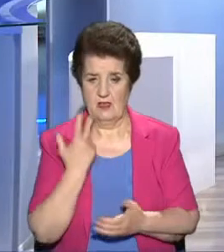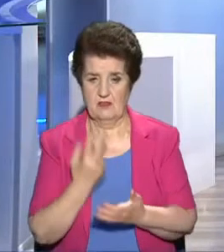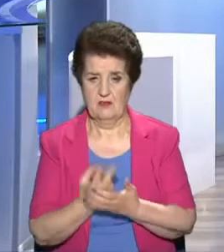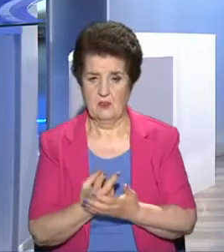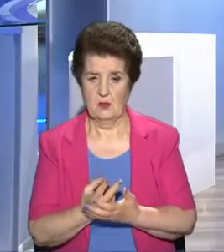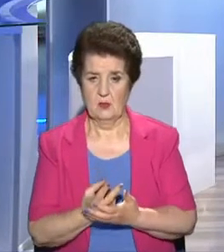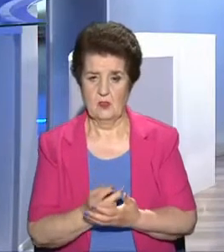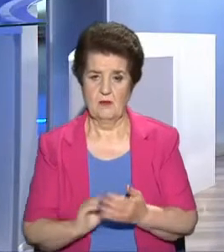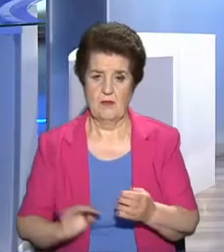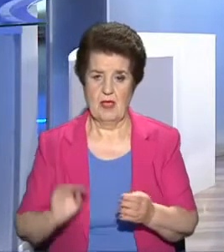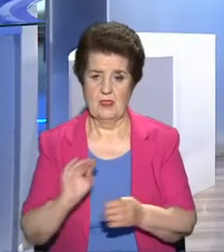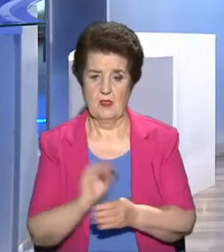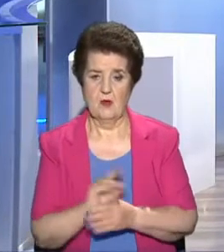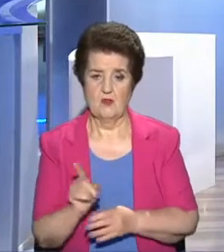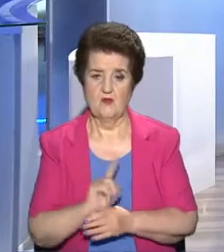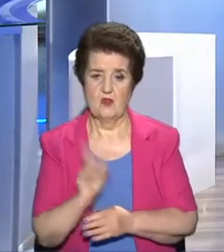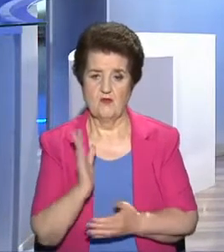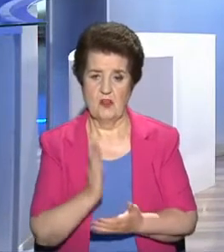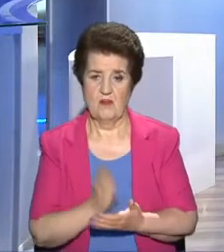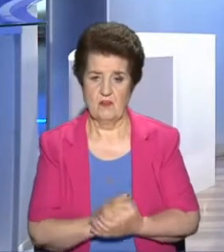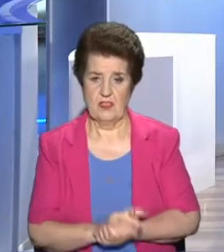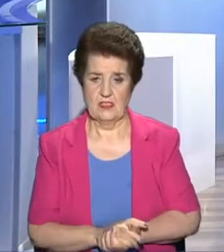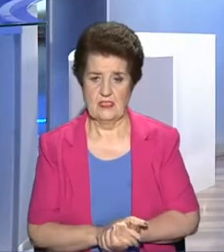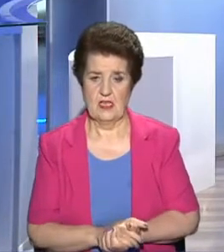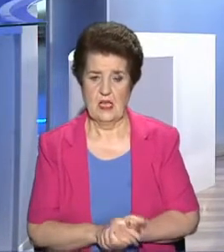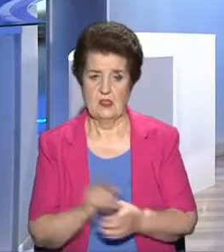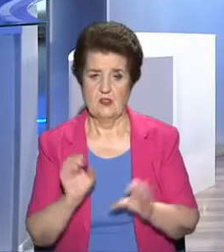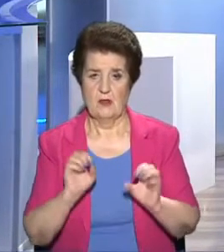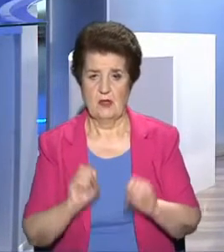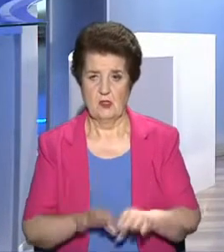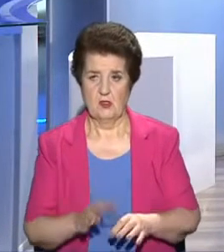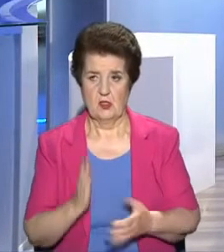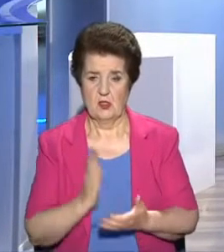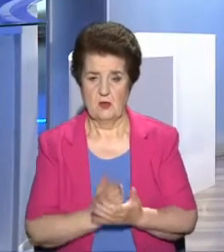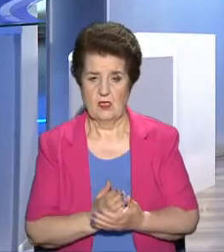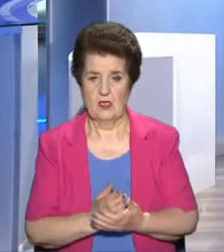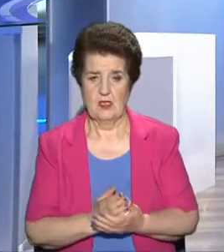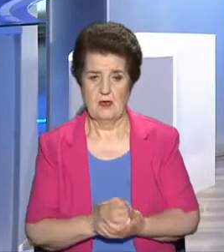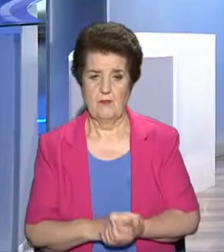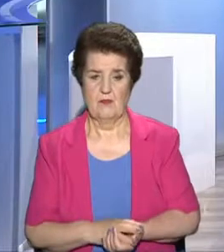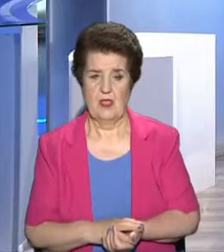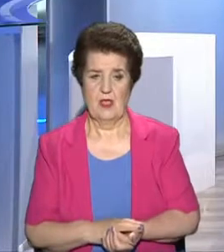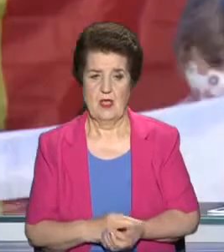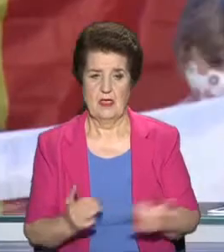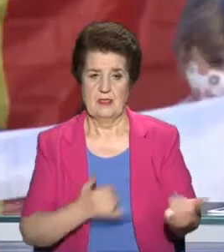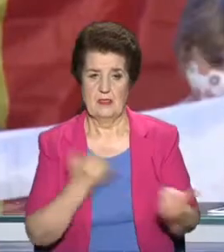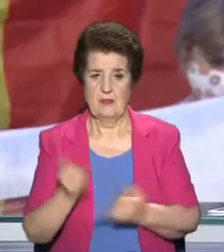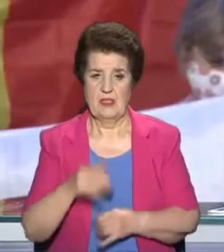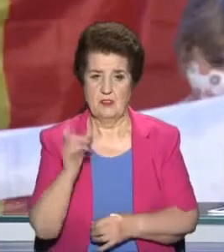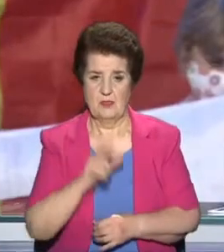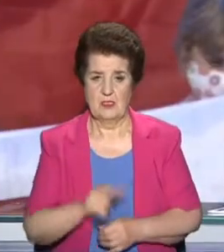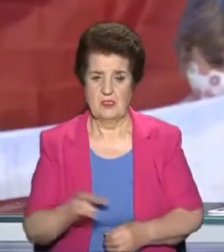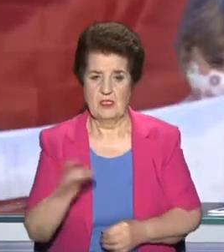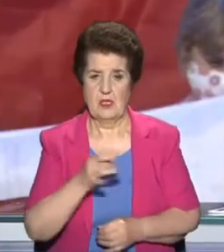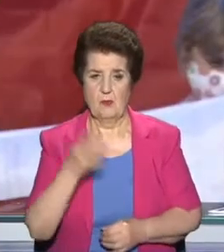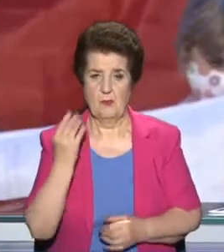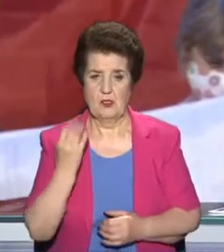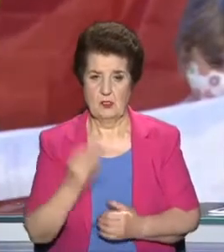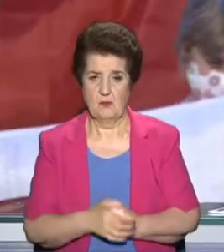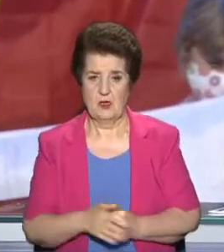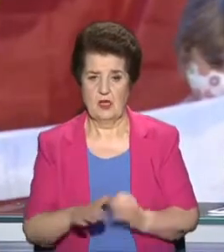să mai adăugați ceea ce aveți la ceea ce am reușit noi să trecem În revistă vă rog foarte mult sunt cetățeni ai Republicii Moldova